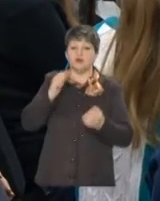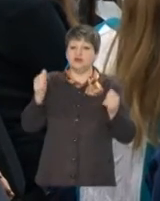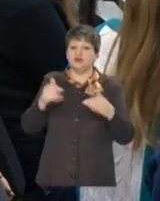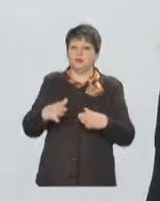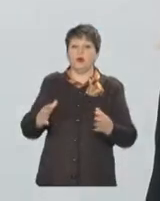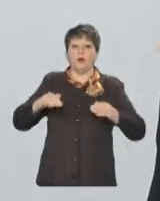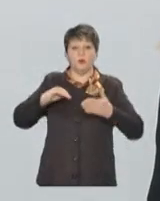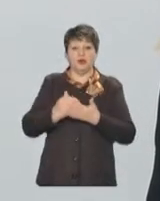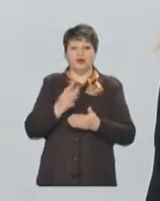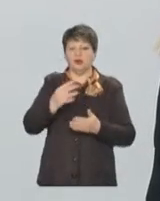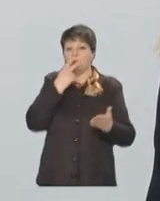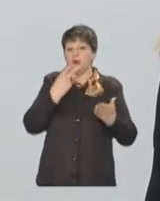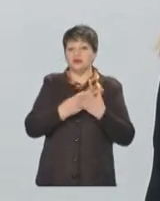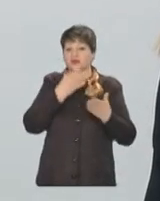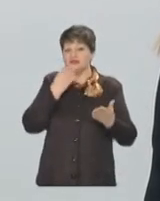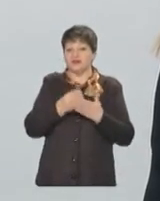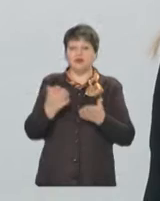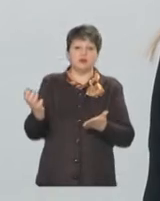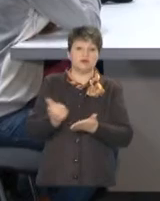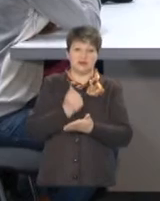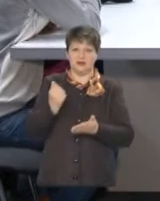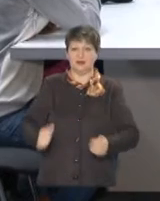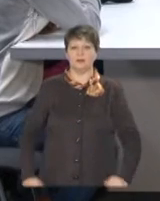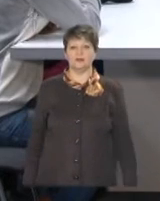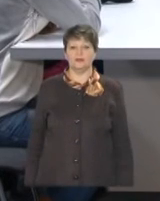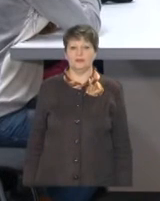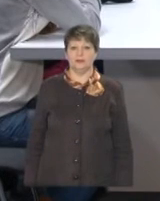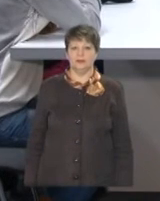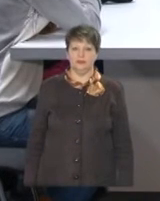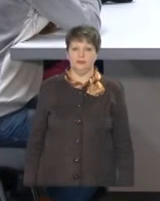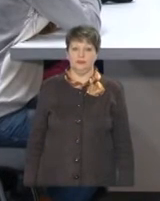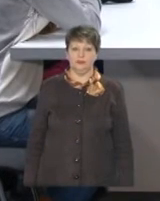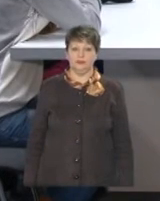зберуться разом та продемонструють свої досягнення. Ніна Волощук, Олег Кураш, Черкаська служба новин.